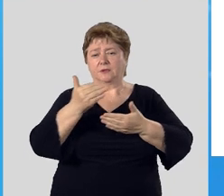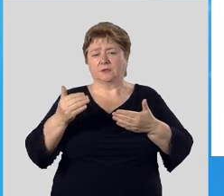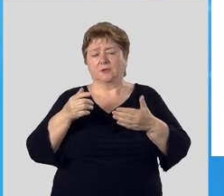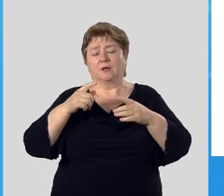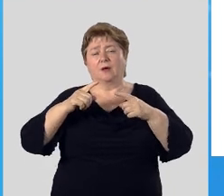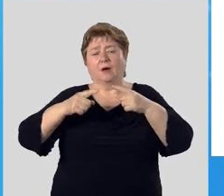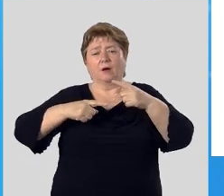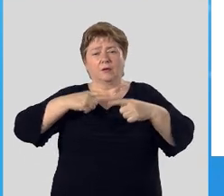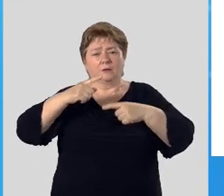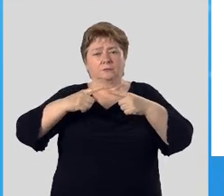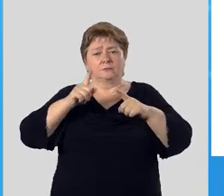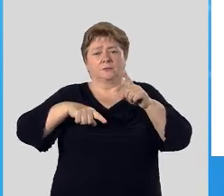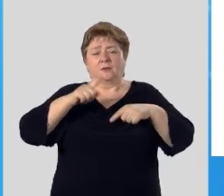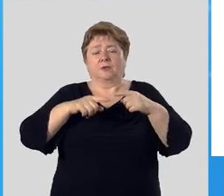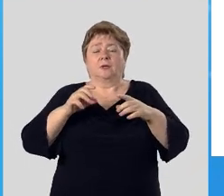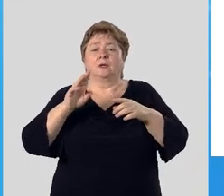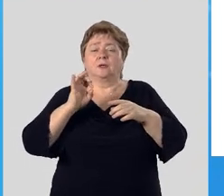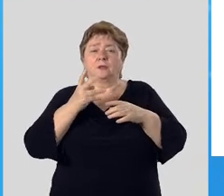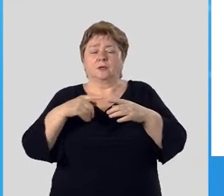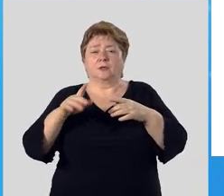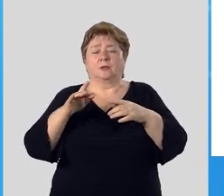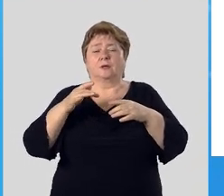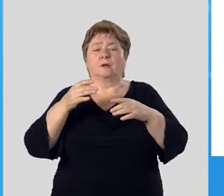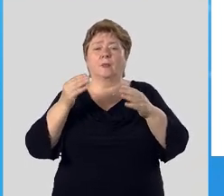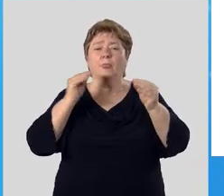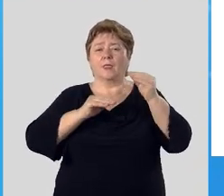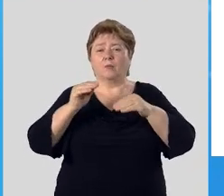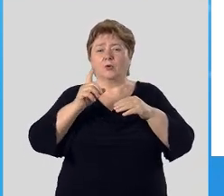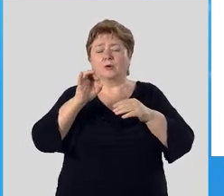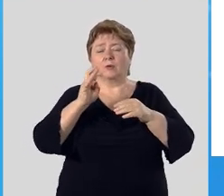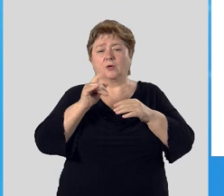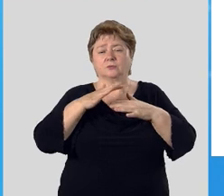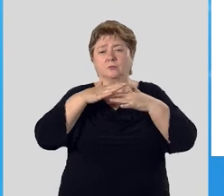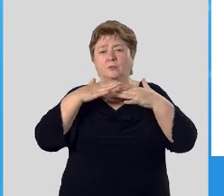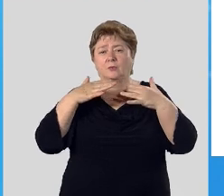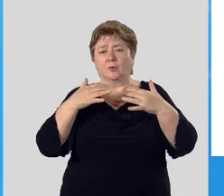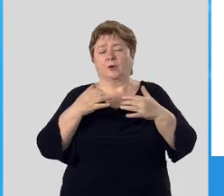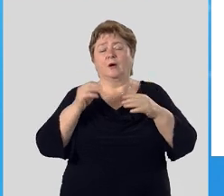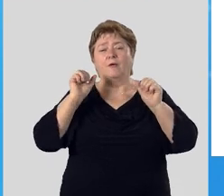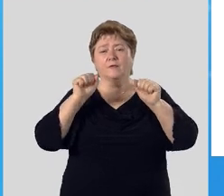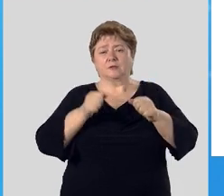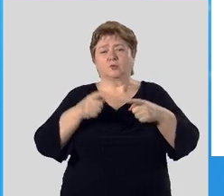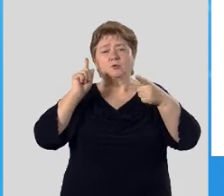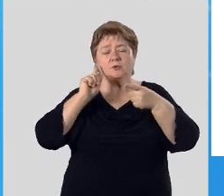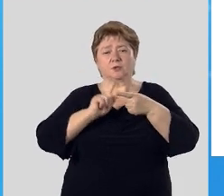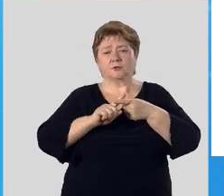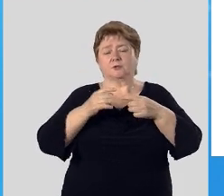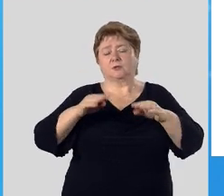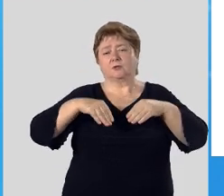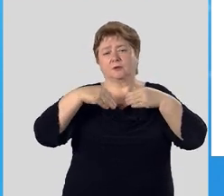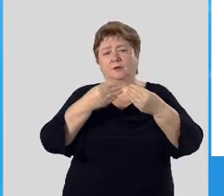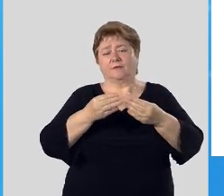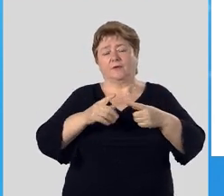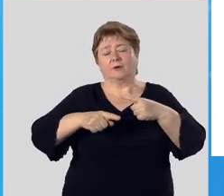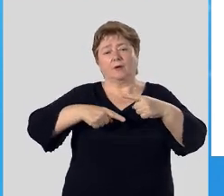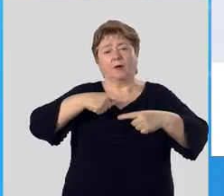генетический критерий типичный для вида набор хромосом возможность скрещиваться и давать